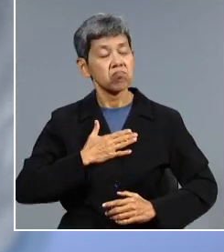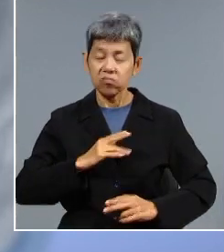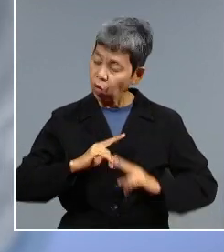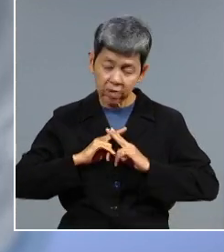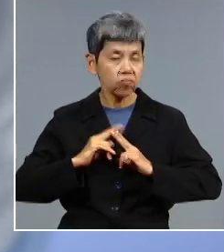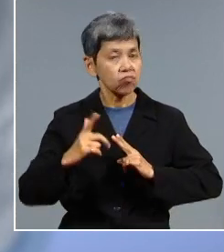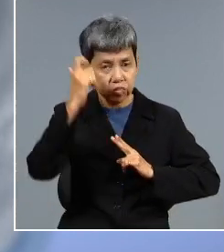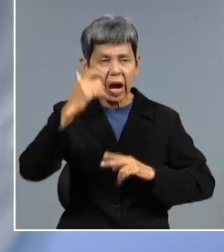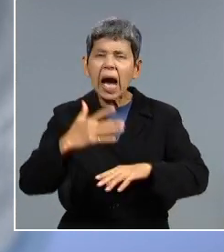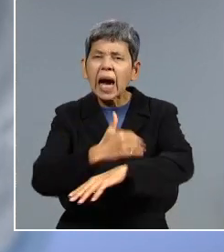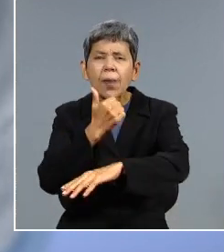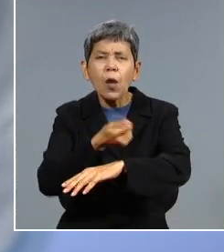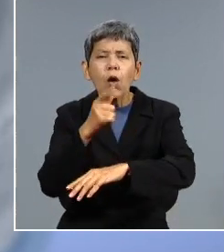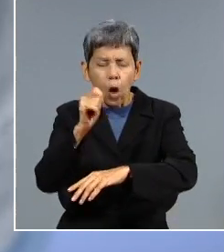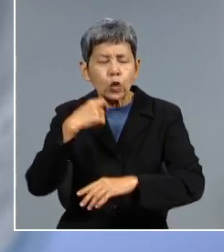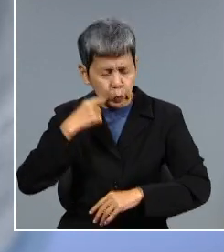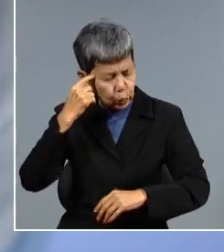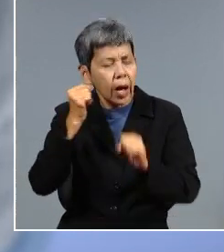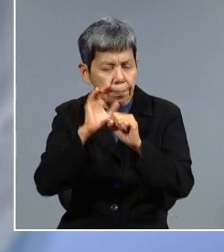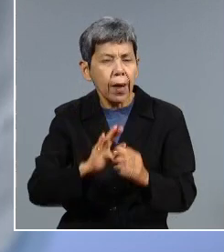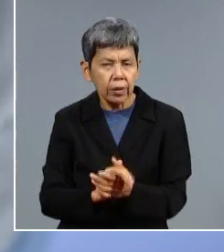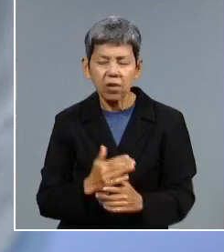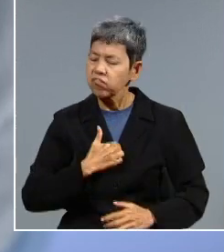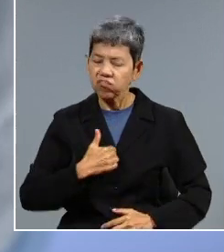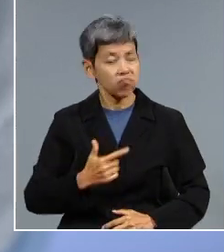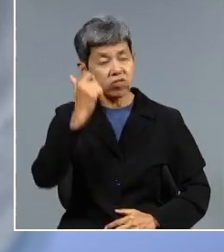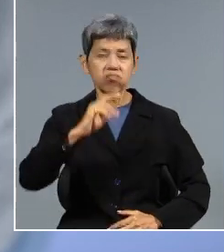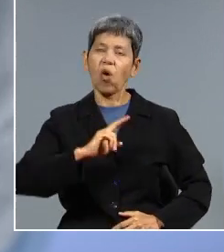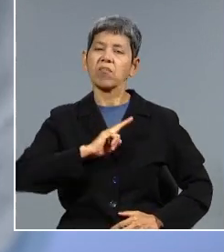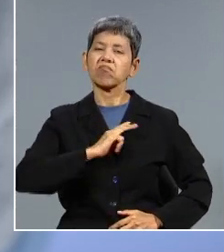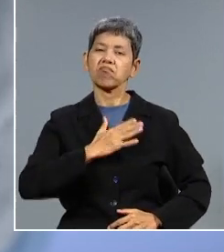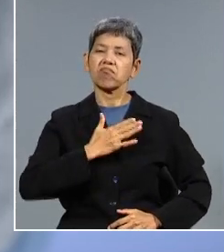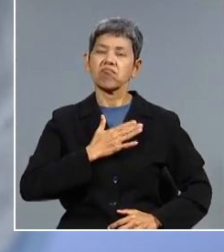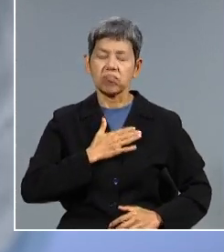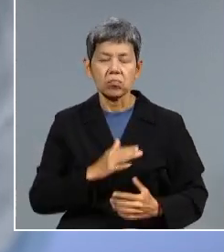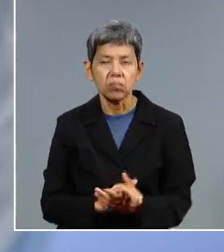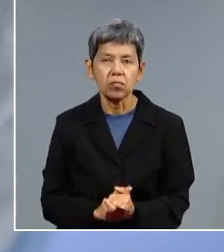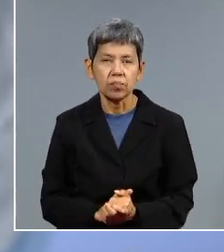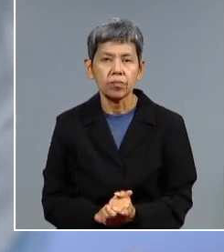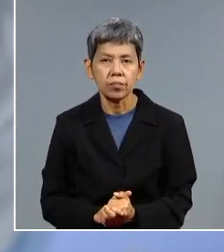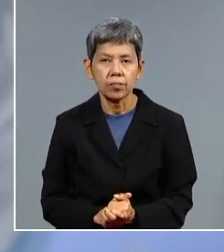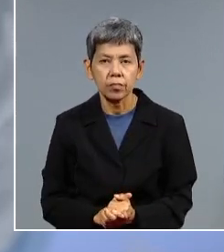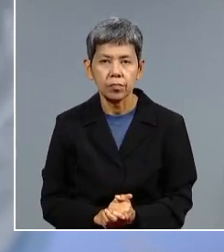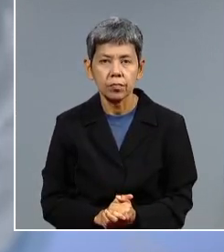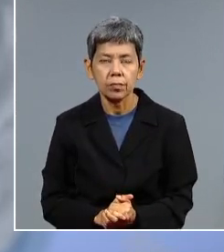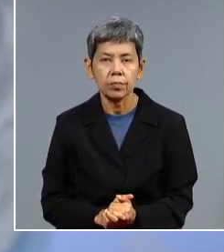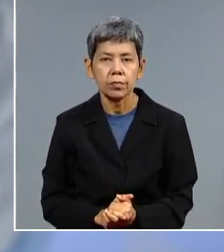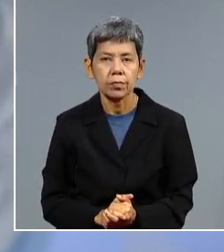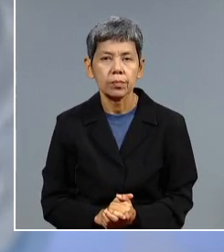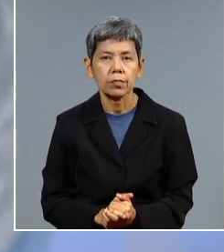เล่นการเมืองท้องถิ่นแบบนี้เขาจะเป็นแบบนี้ใจนักเลงใจนักเลงแบบนี้เนี่ยนะฮะถ้า